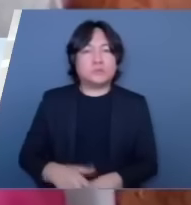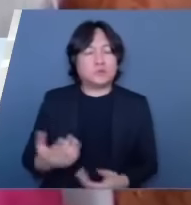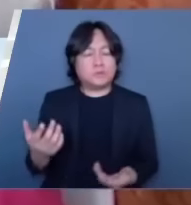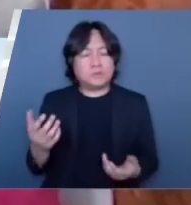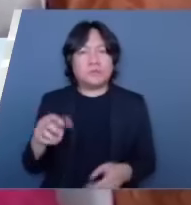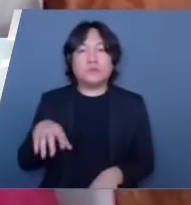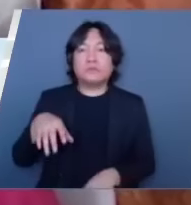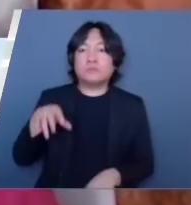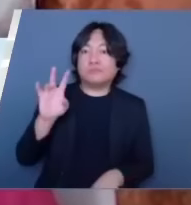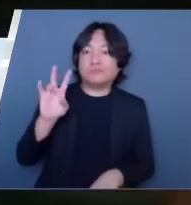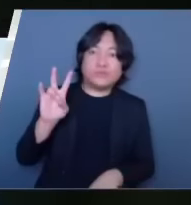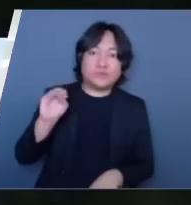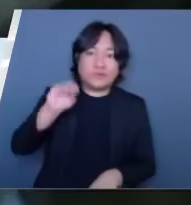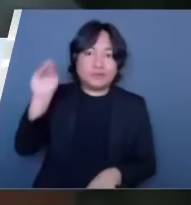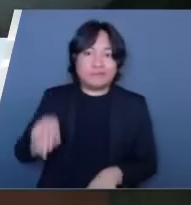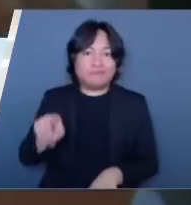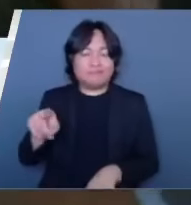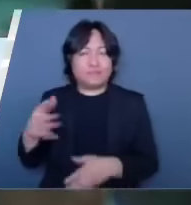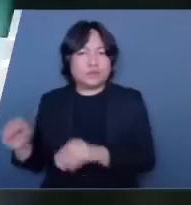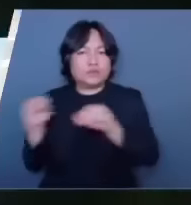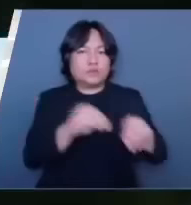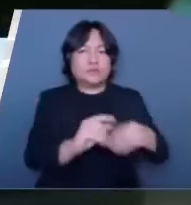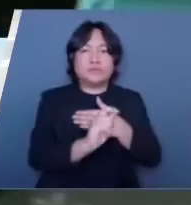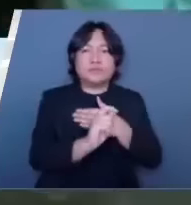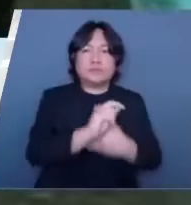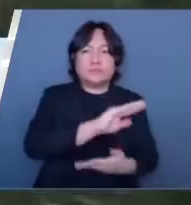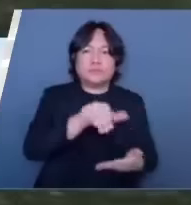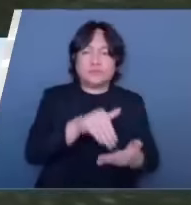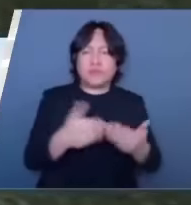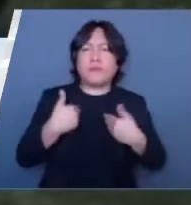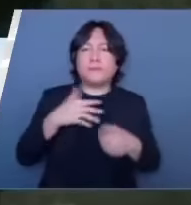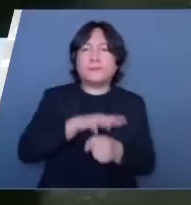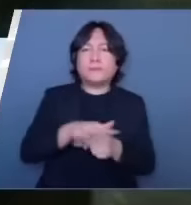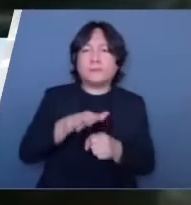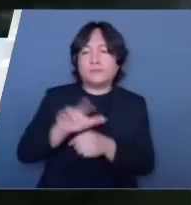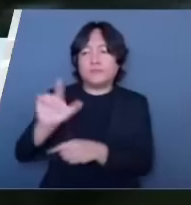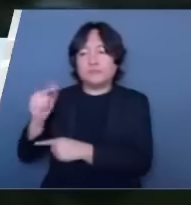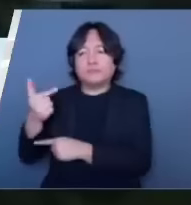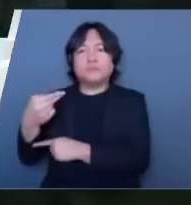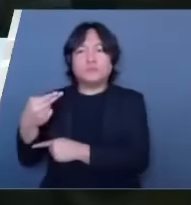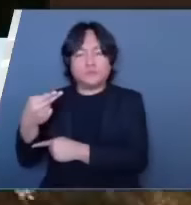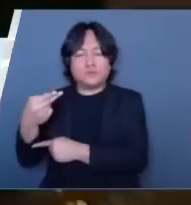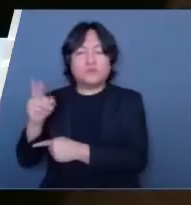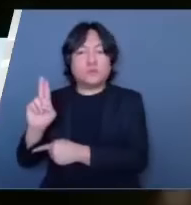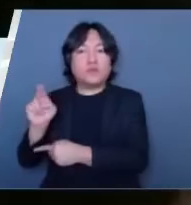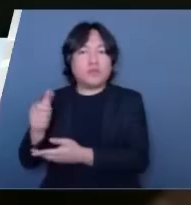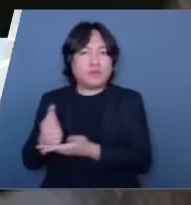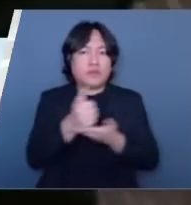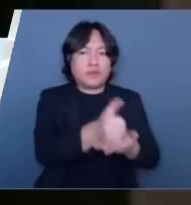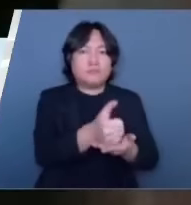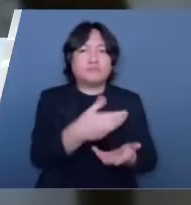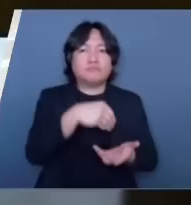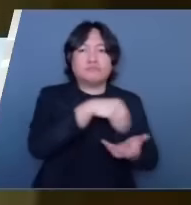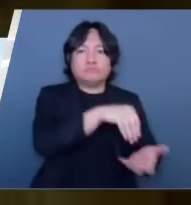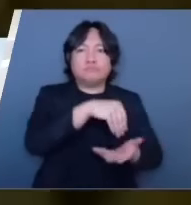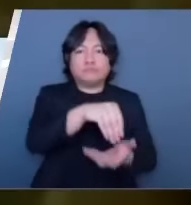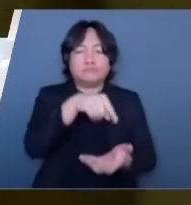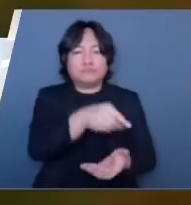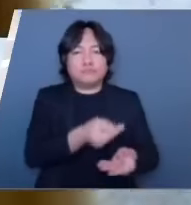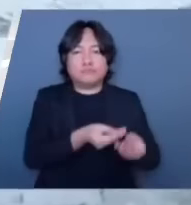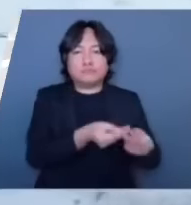sa Kasiguran. Sapat pa naman daw ang supply ng relief packs ng LGU para sa mga apektadong residente. Ang protocol po dyan,